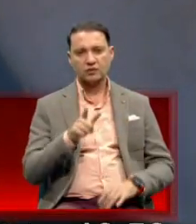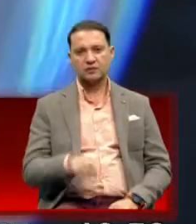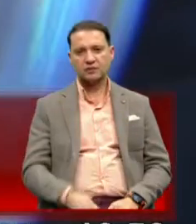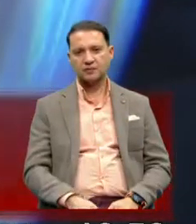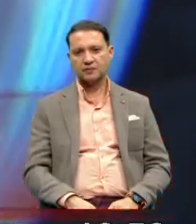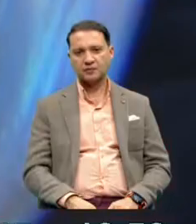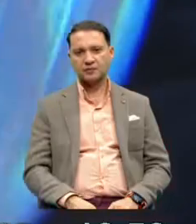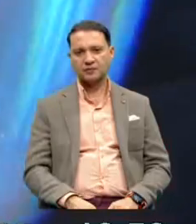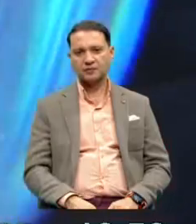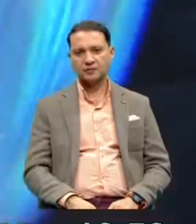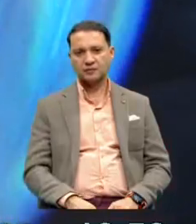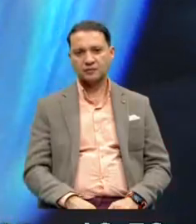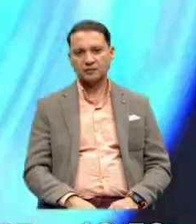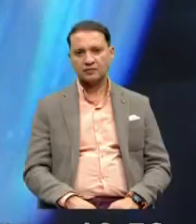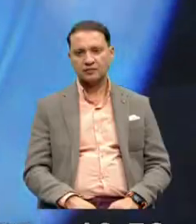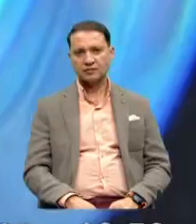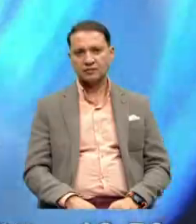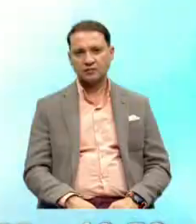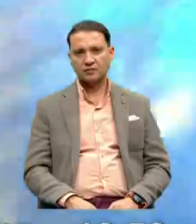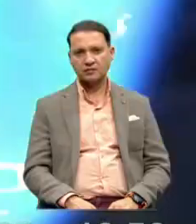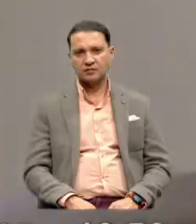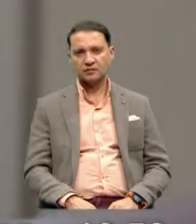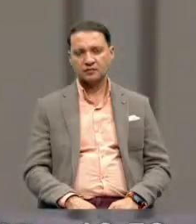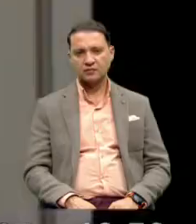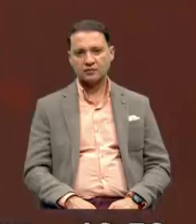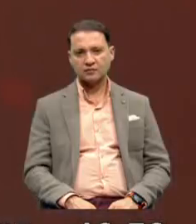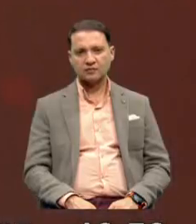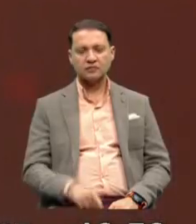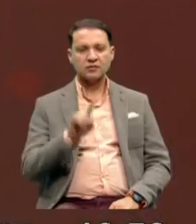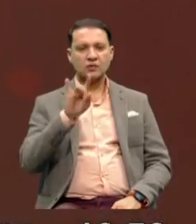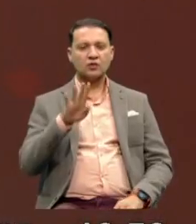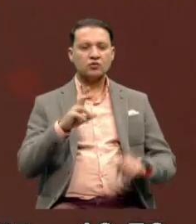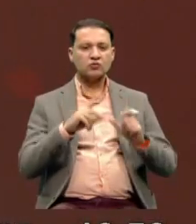yapılmalı. 14 Şubat